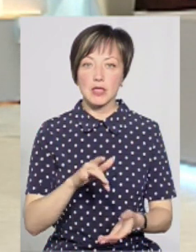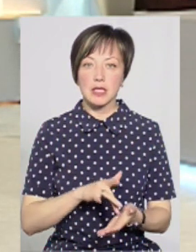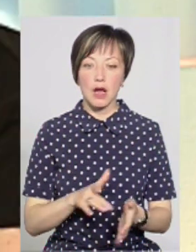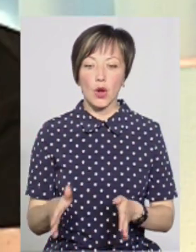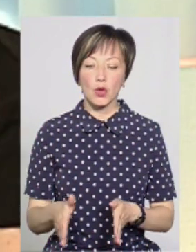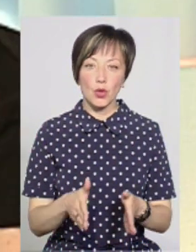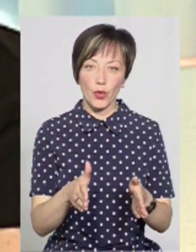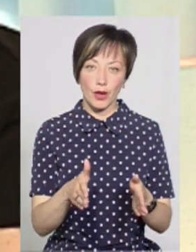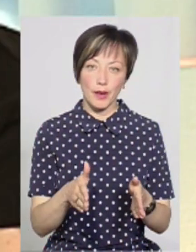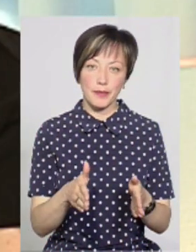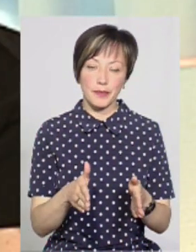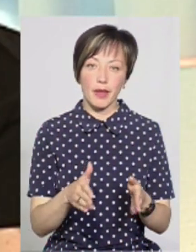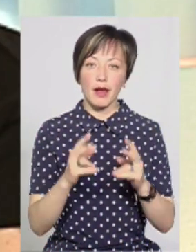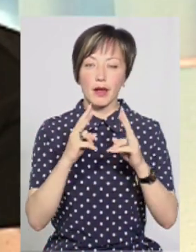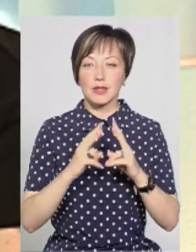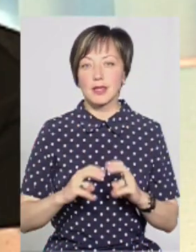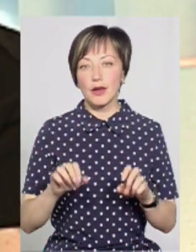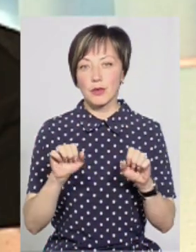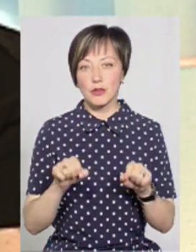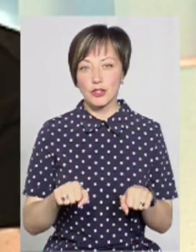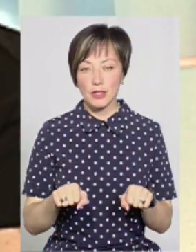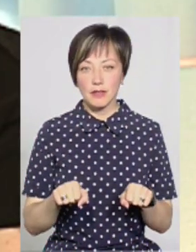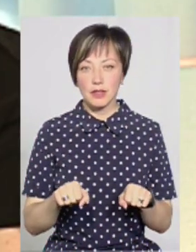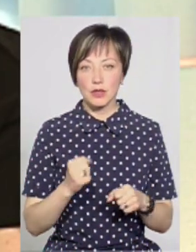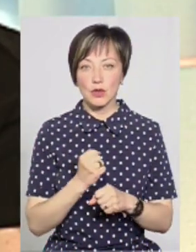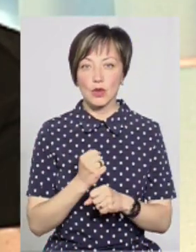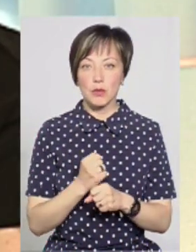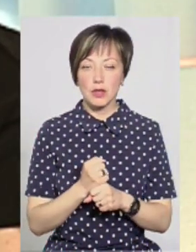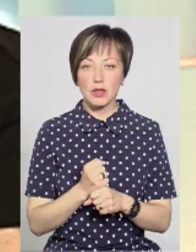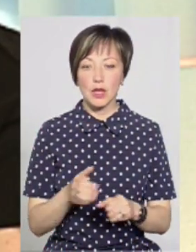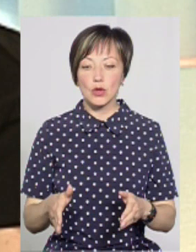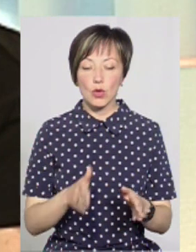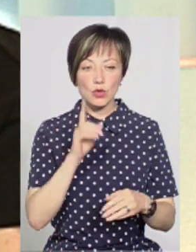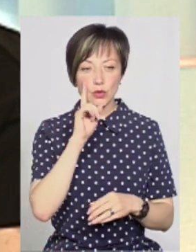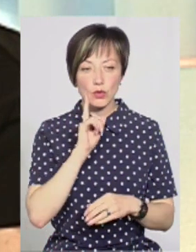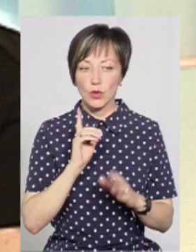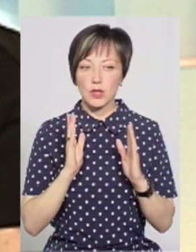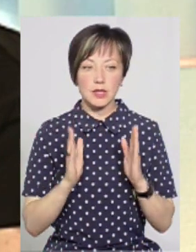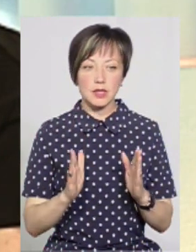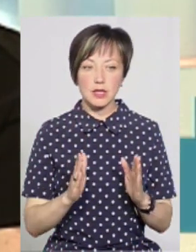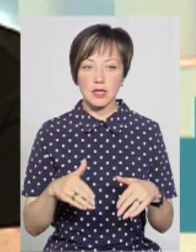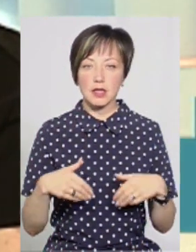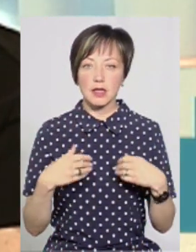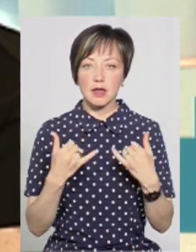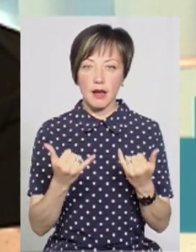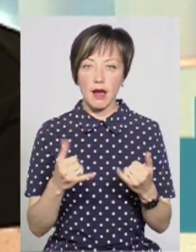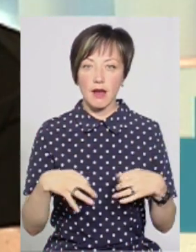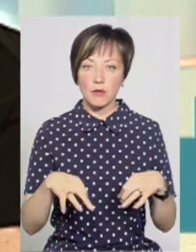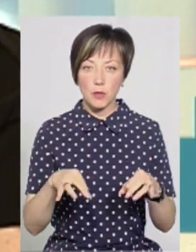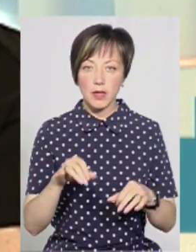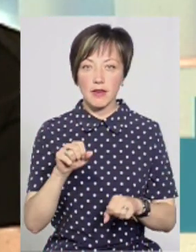центральної дороги. Причому вони розглядають можливість зробити дорогу зручною не тільки для автомобілістів, але й